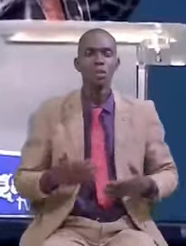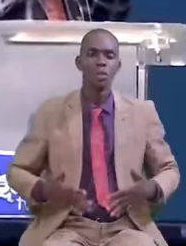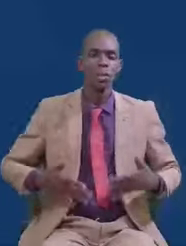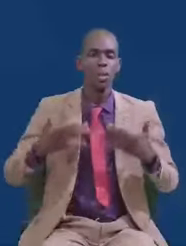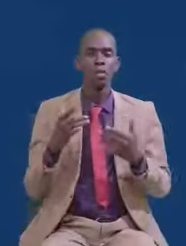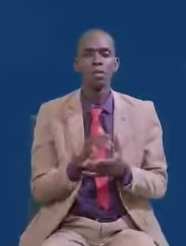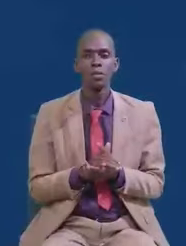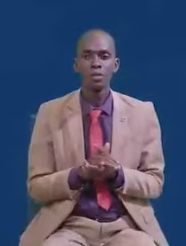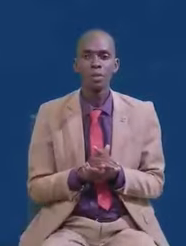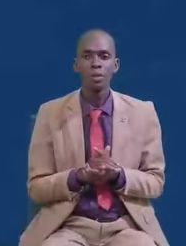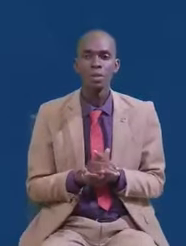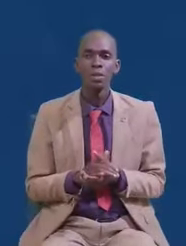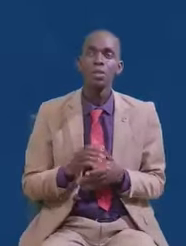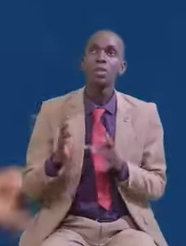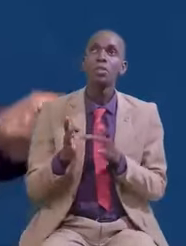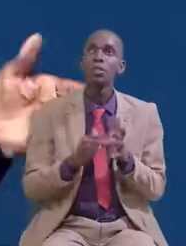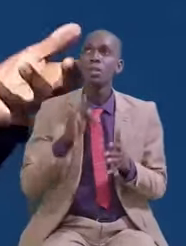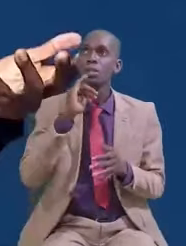Il est la lumière du monde.